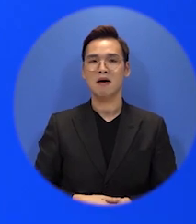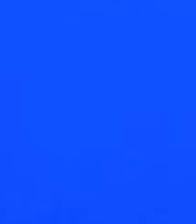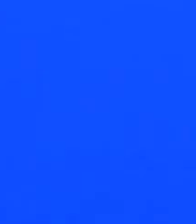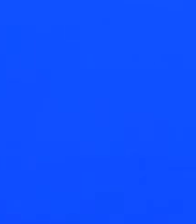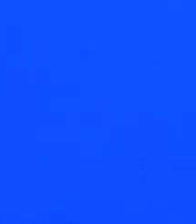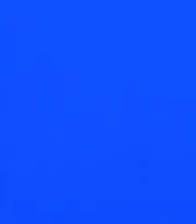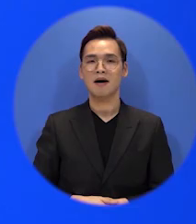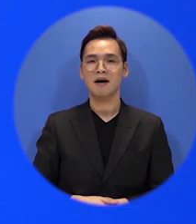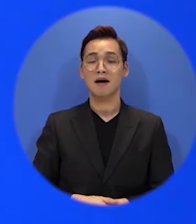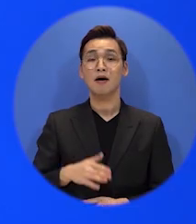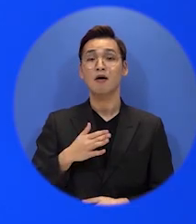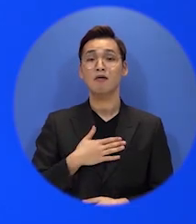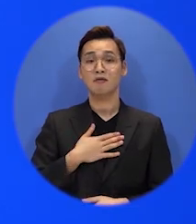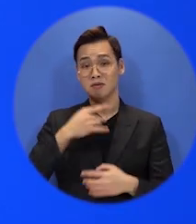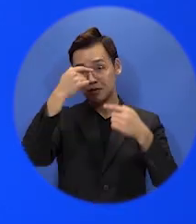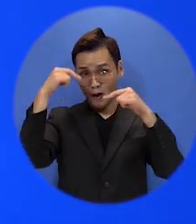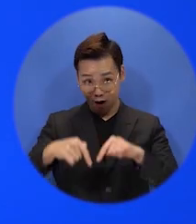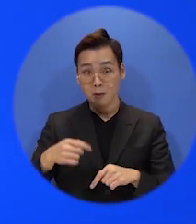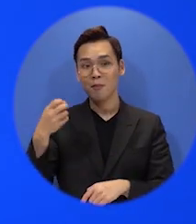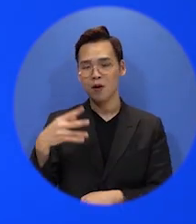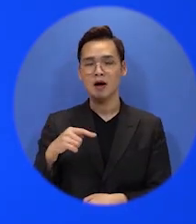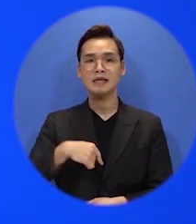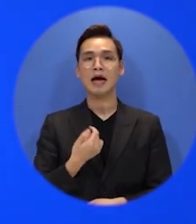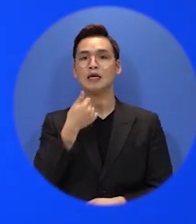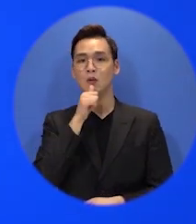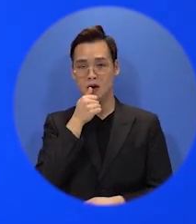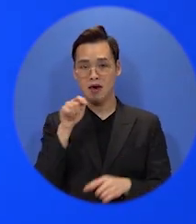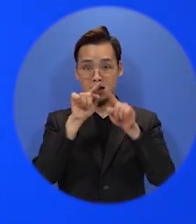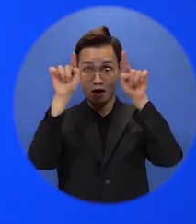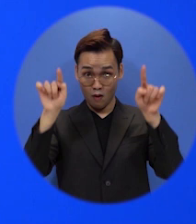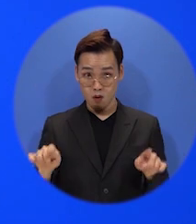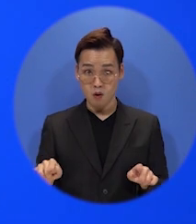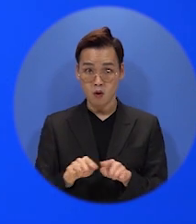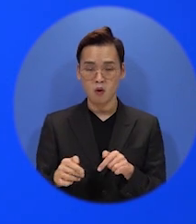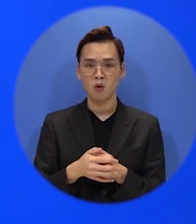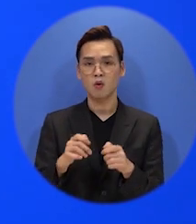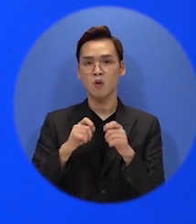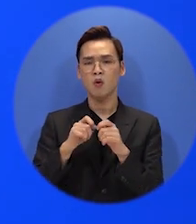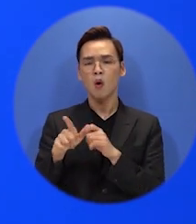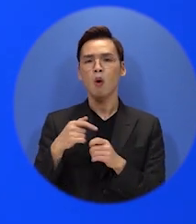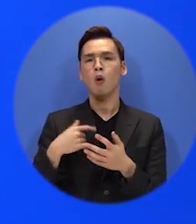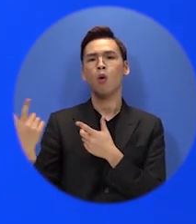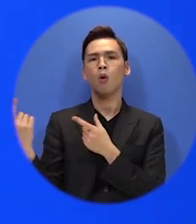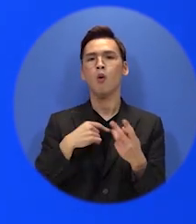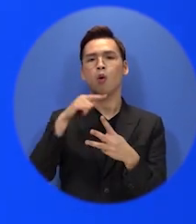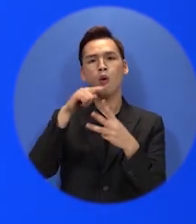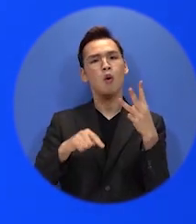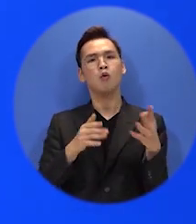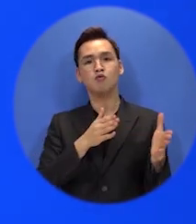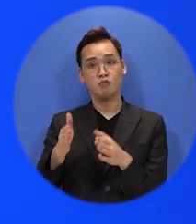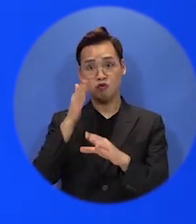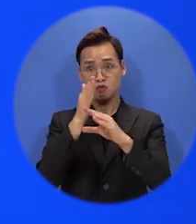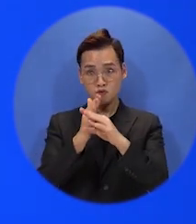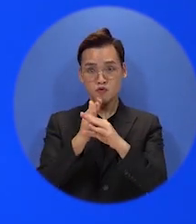그뿐만이 아니에요. 저희가 면접은 그렇고요. 자기소개서 같은 경우에는 대규 공통 문항 3개 문항을 준비를 하고 있습니다.